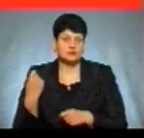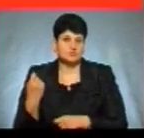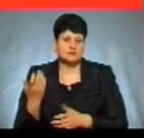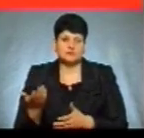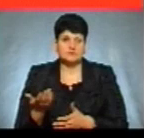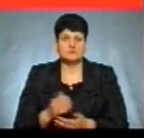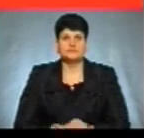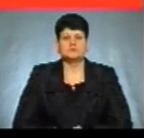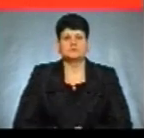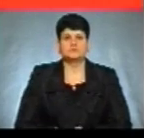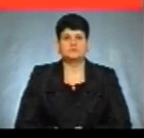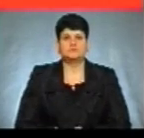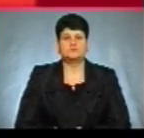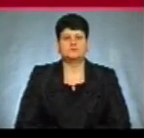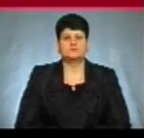підрозділом.